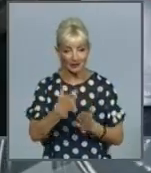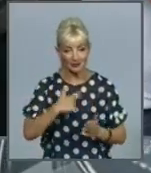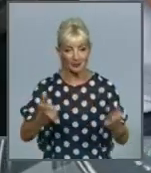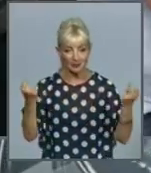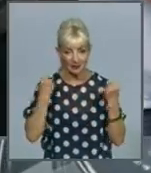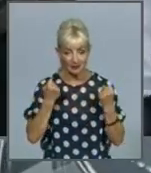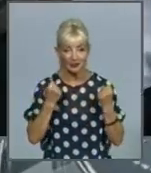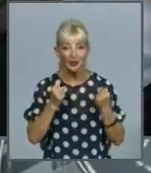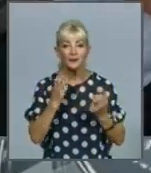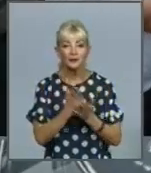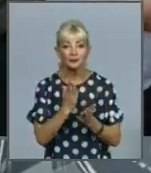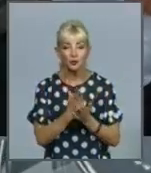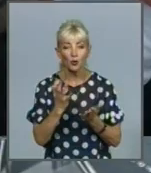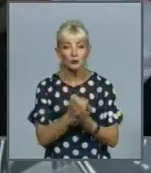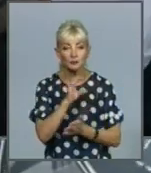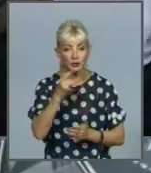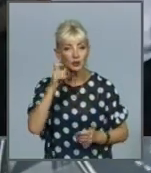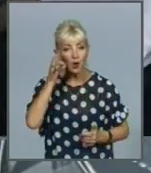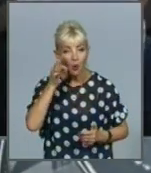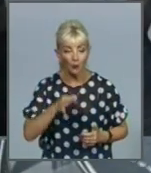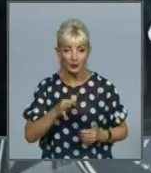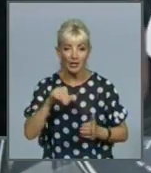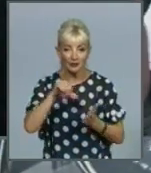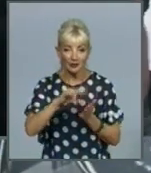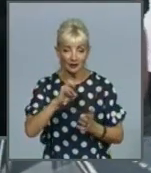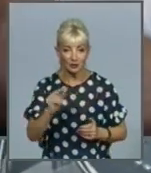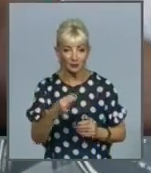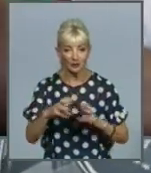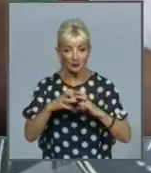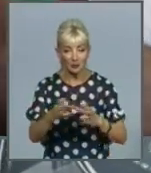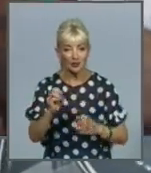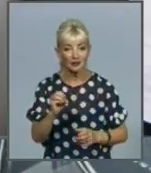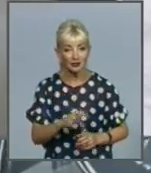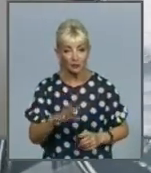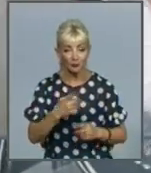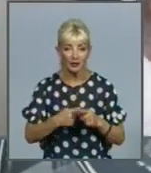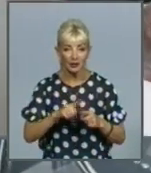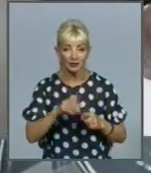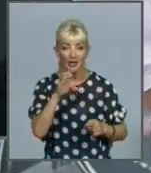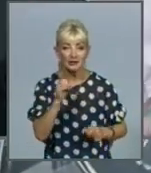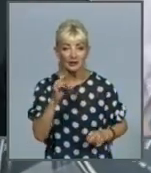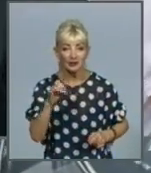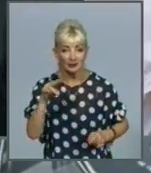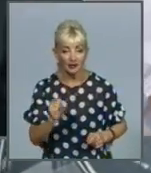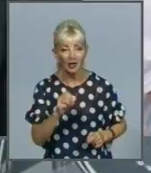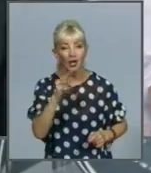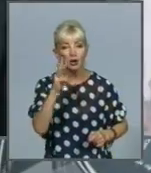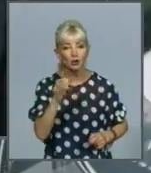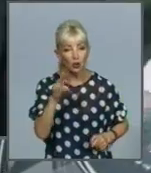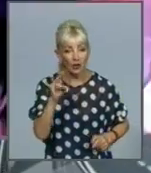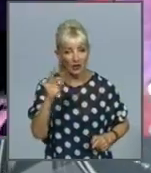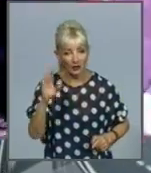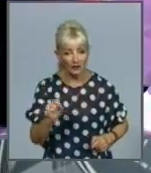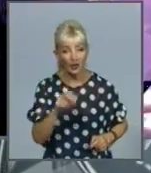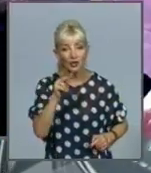спортсмены, имеющие успешный опыт выступлений на чемпионатах мира и Европы. Это Артем Середа, Анастасия Щелокова,